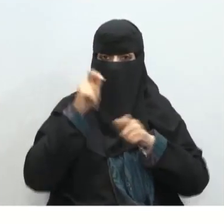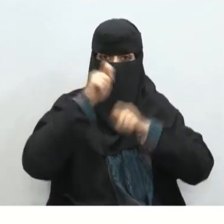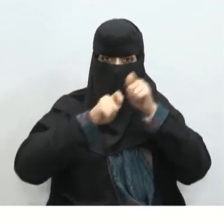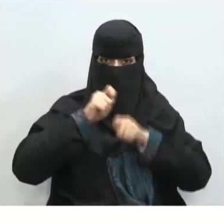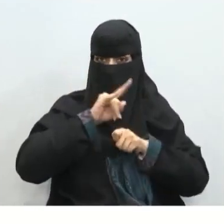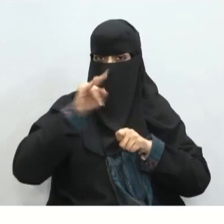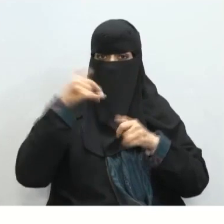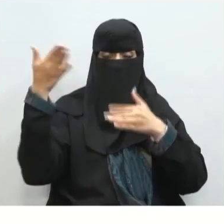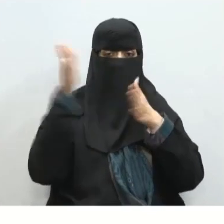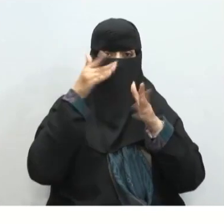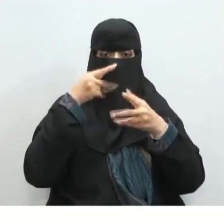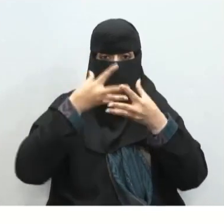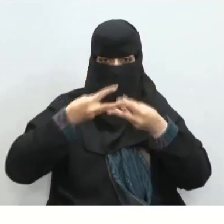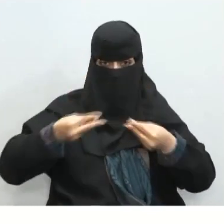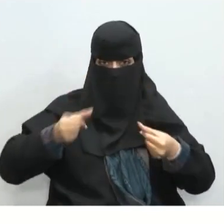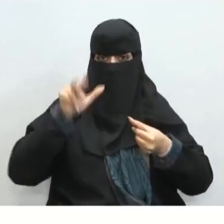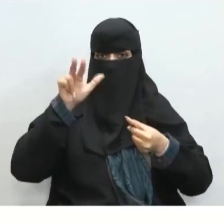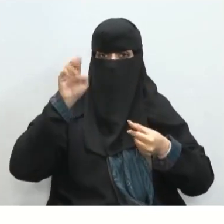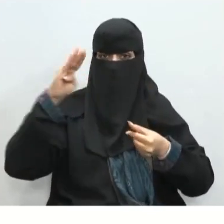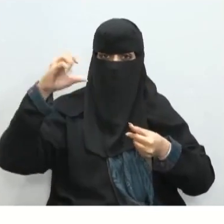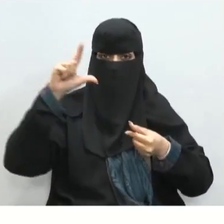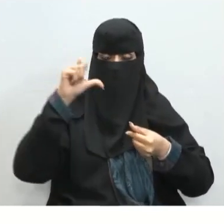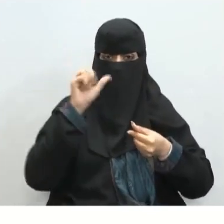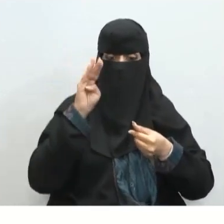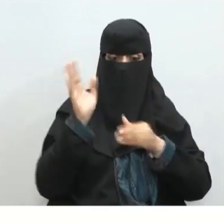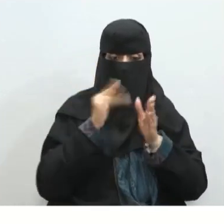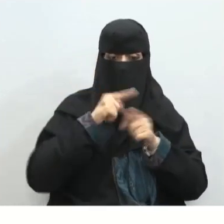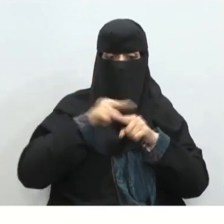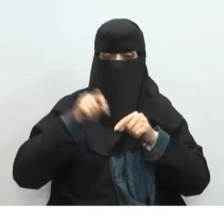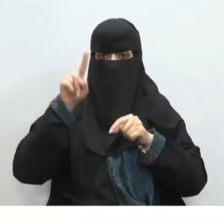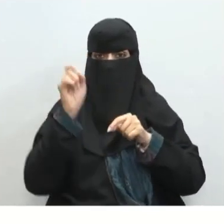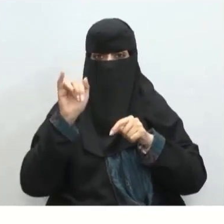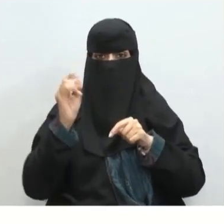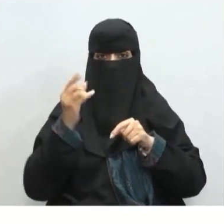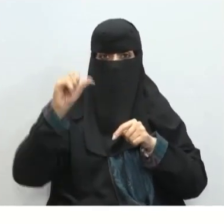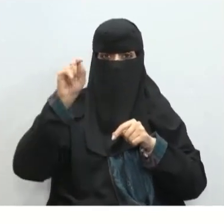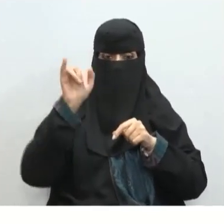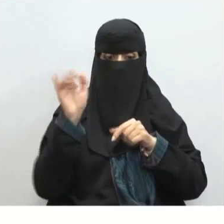لا هوائيه يتحلل فيها الجلوكوز الى بيروفيت في